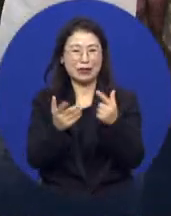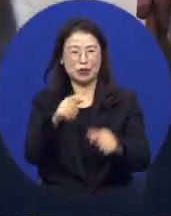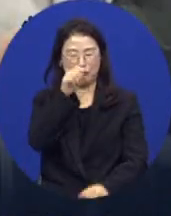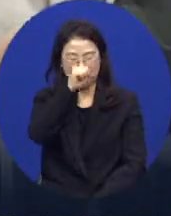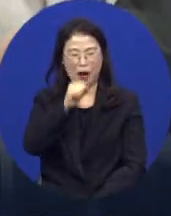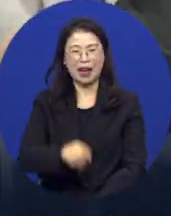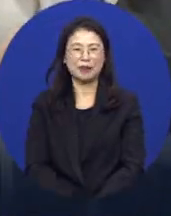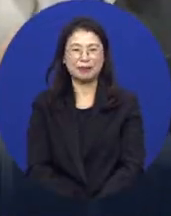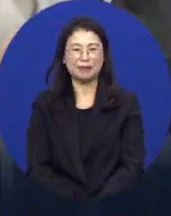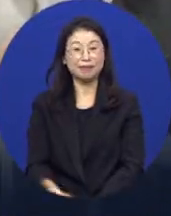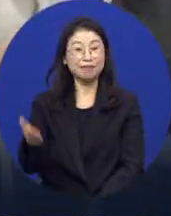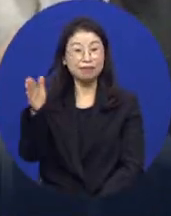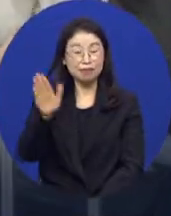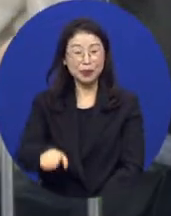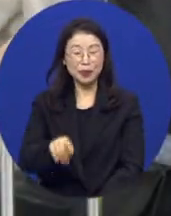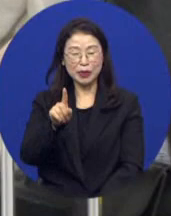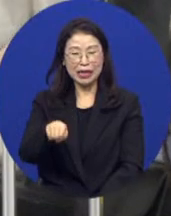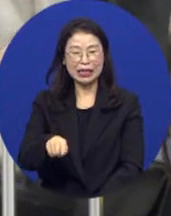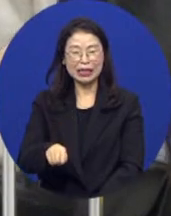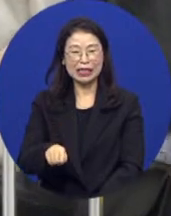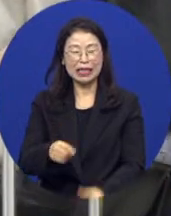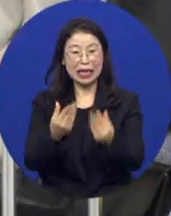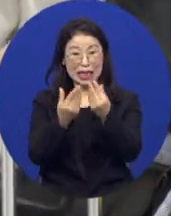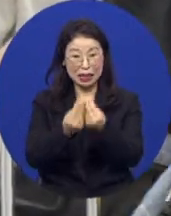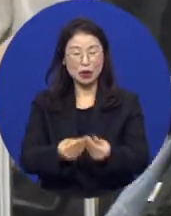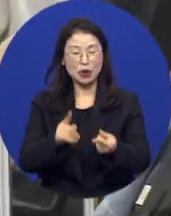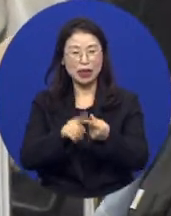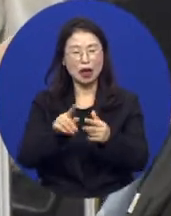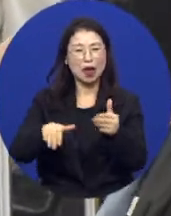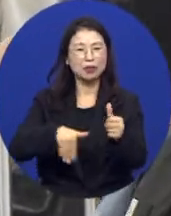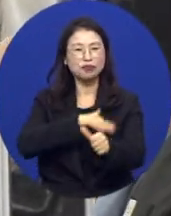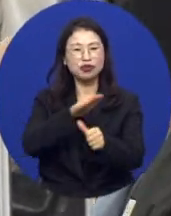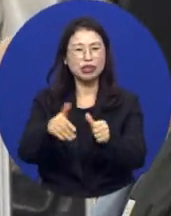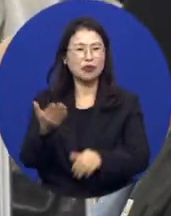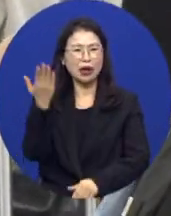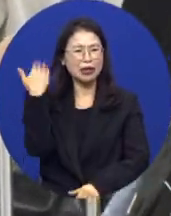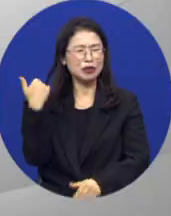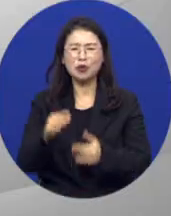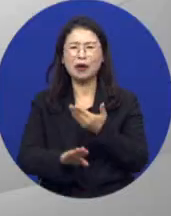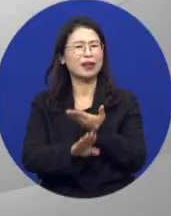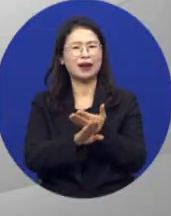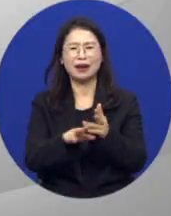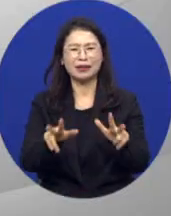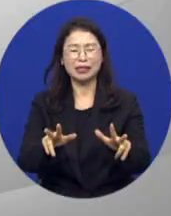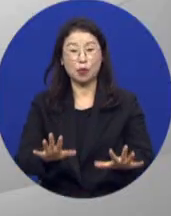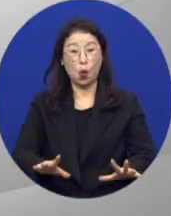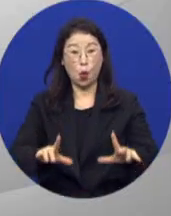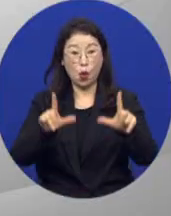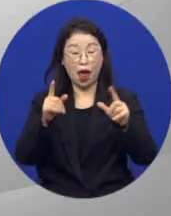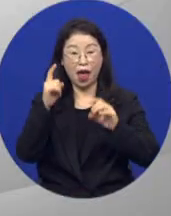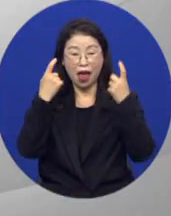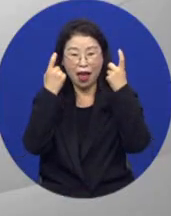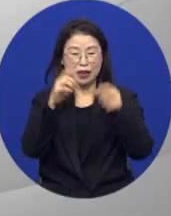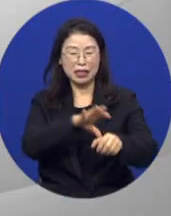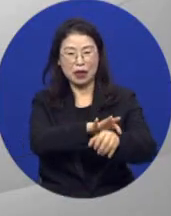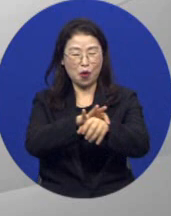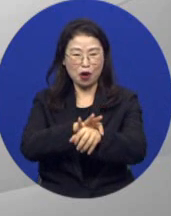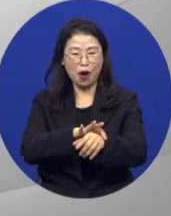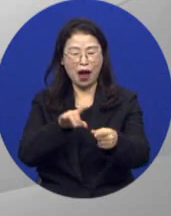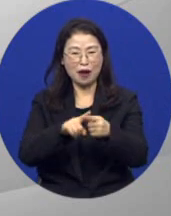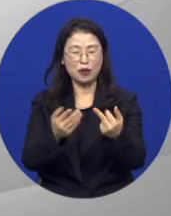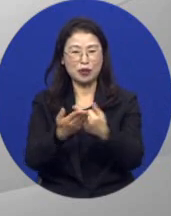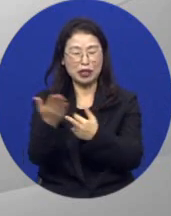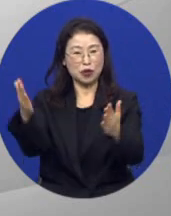같습니다. 하지만 이 같은 수학여행단 방문 분위기가 예전 같지 않습니다. 올 들어 수학여행으로 제주를 찾은